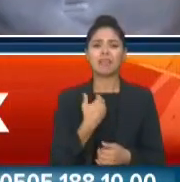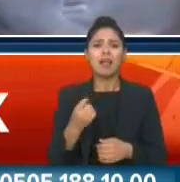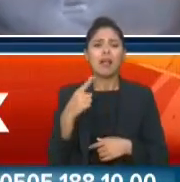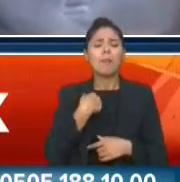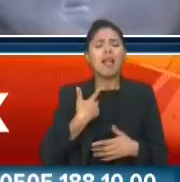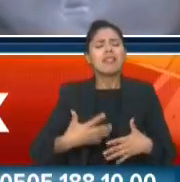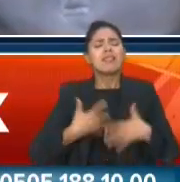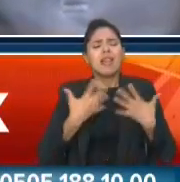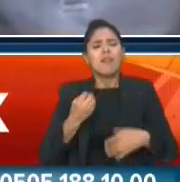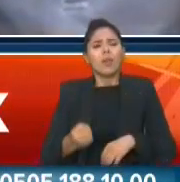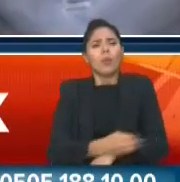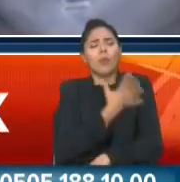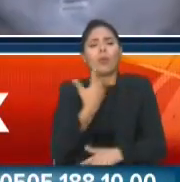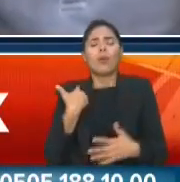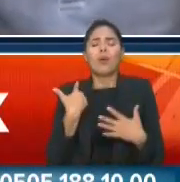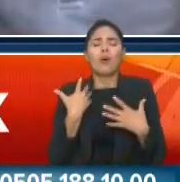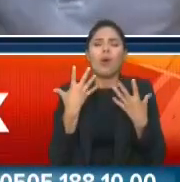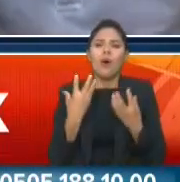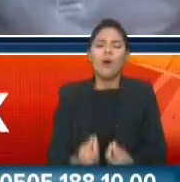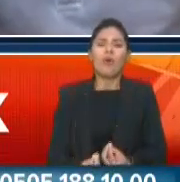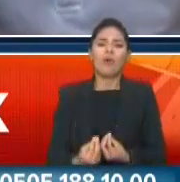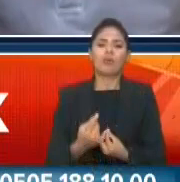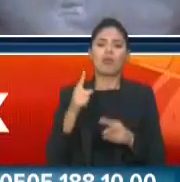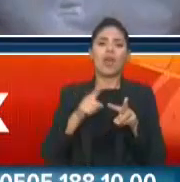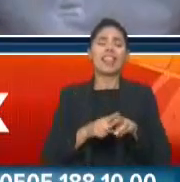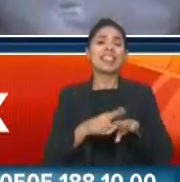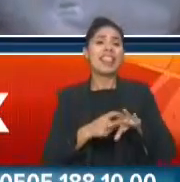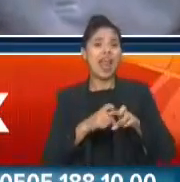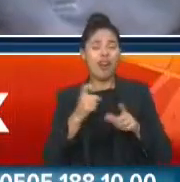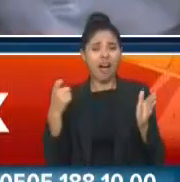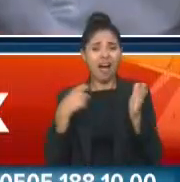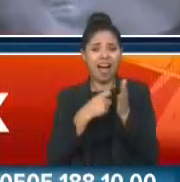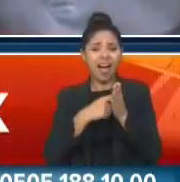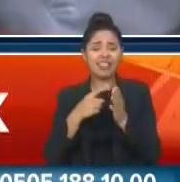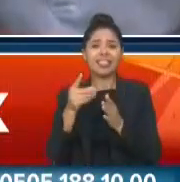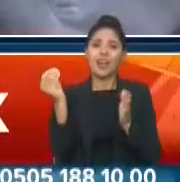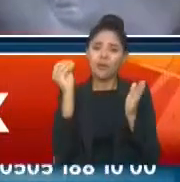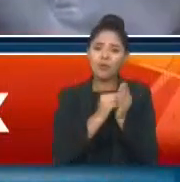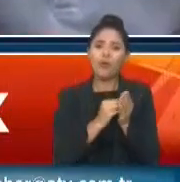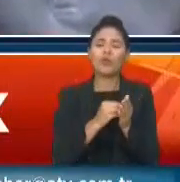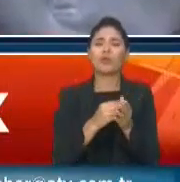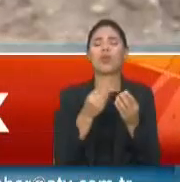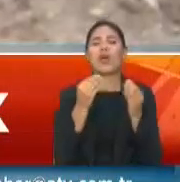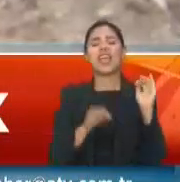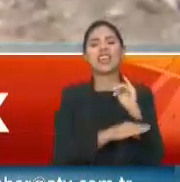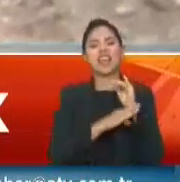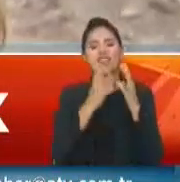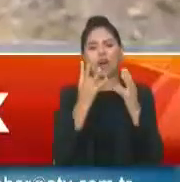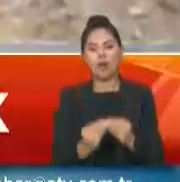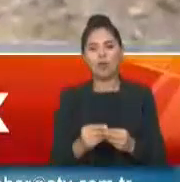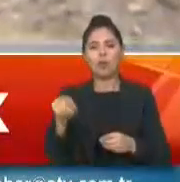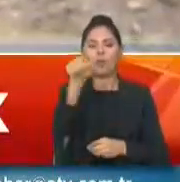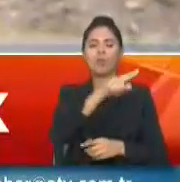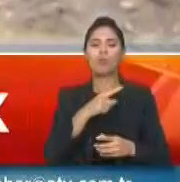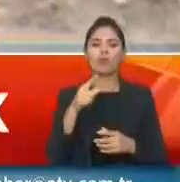inanılmaz sevindik. Dünyalar bizim oldu. Yani Nero'nun adı anca bu kadar güzel bir şekilde yaşatılabilirdi. Buradaki bütün